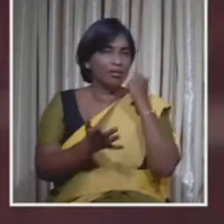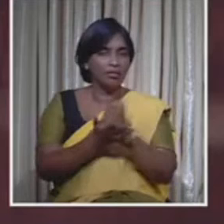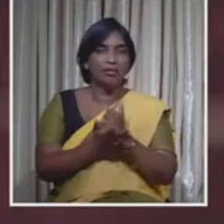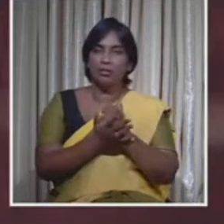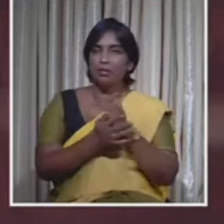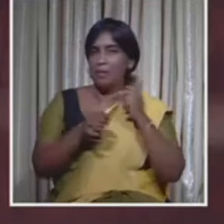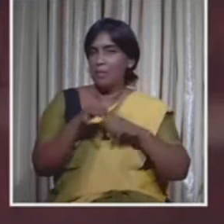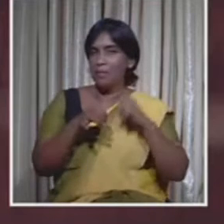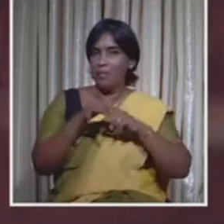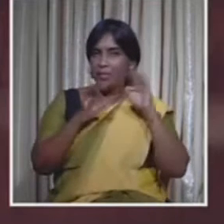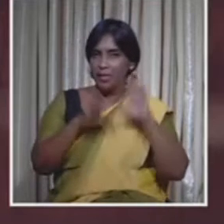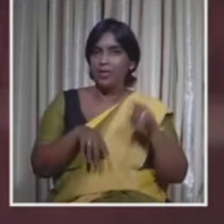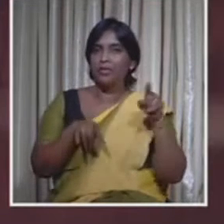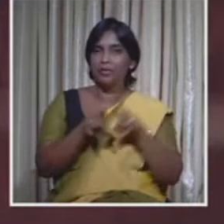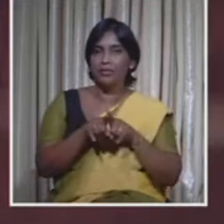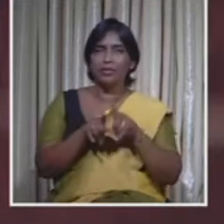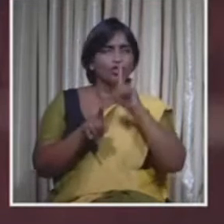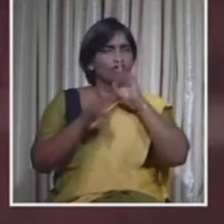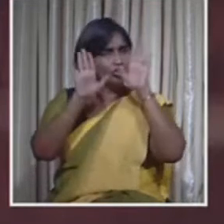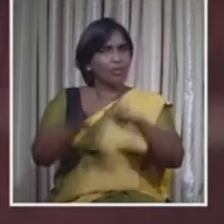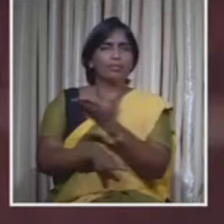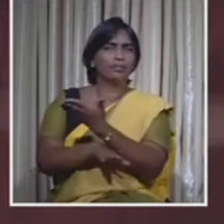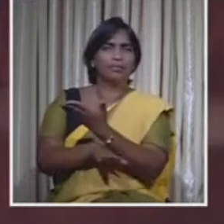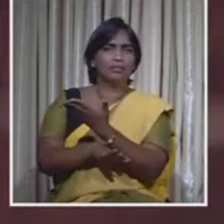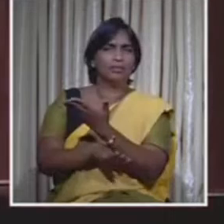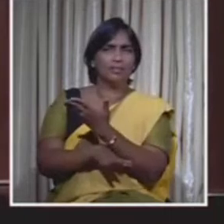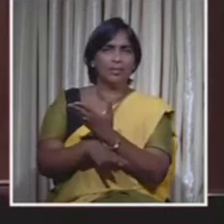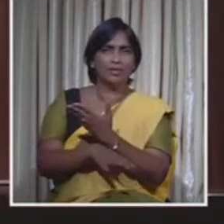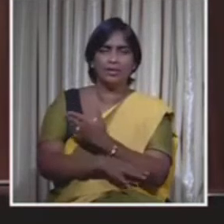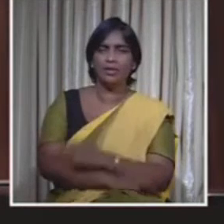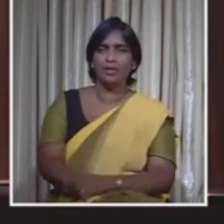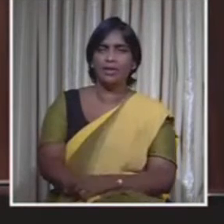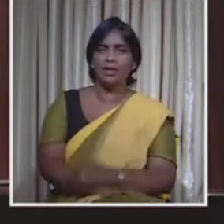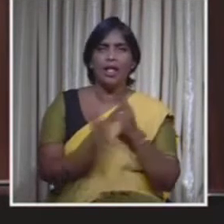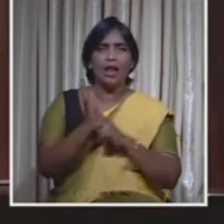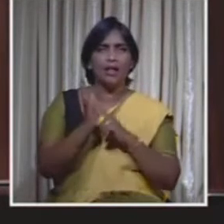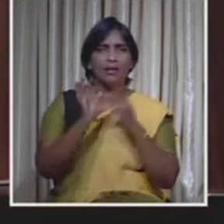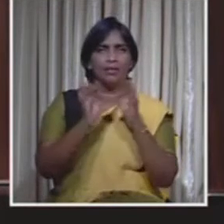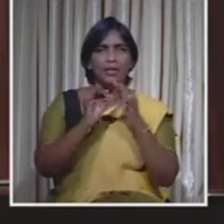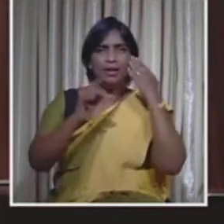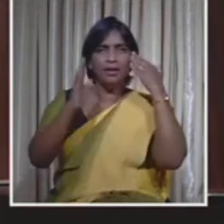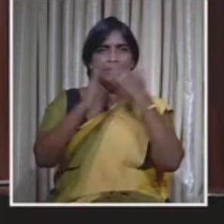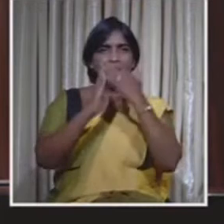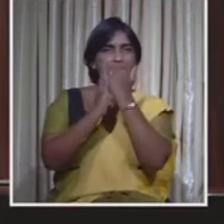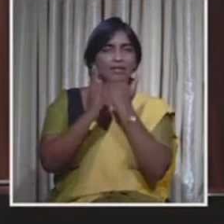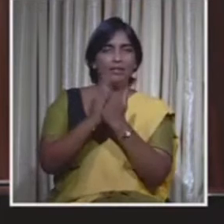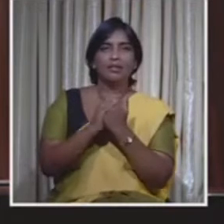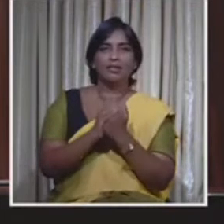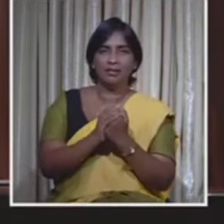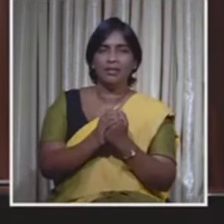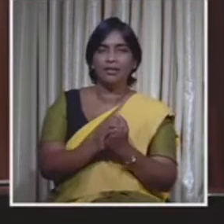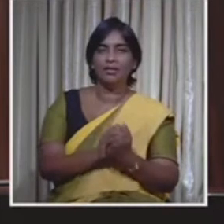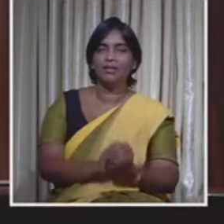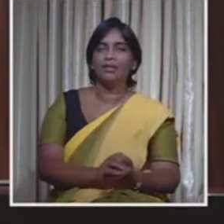තියලා තියෙද්දි මෙල නිශ්ශබ්ද කරවන්න ඕකද පොයින්ට් ඔෆ් ඕඩර් නලින් බණ්ඩාර මහත්තයා ආ ගරු